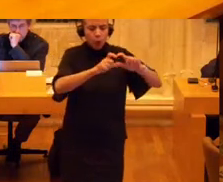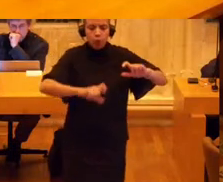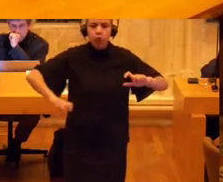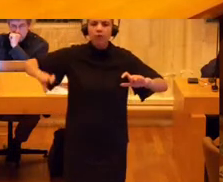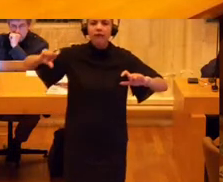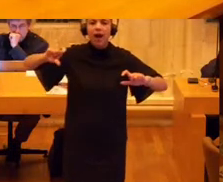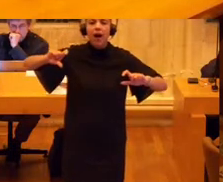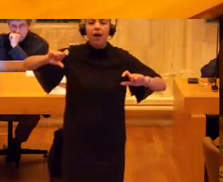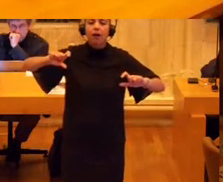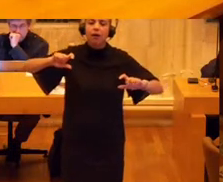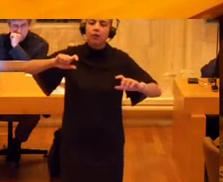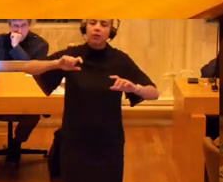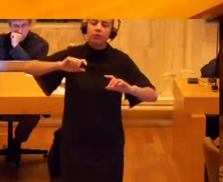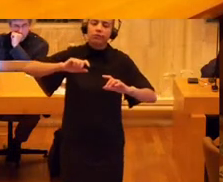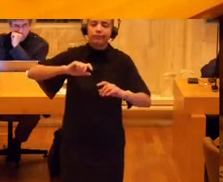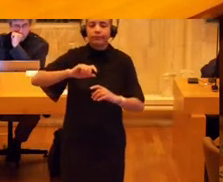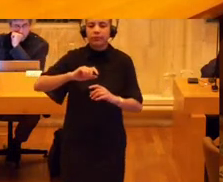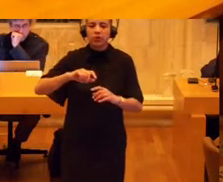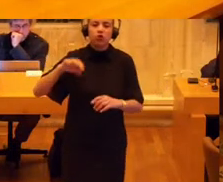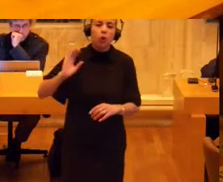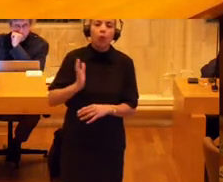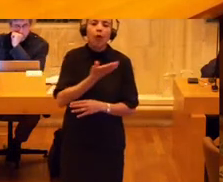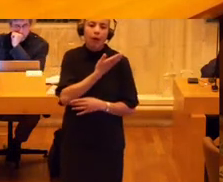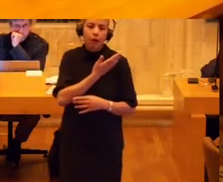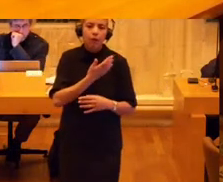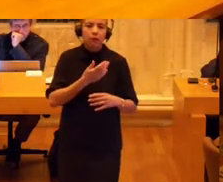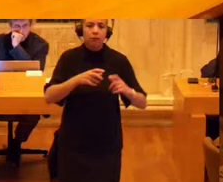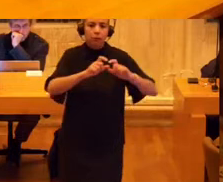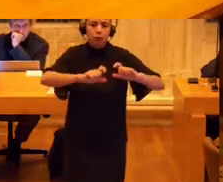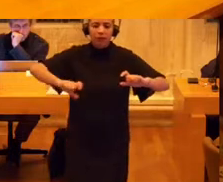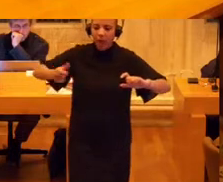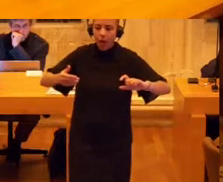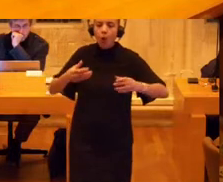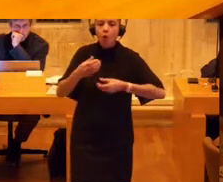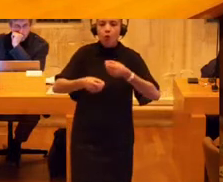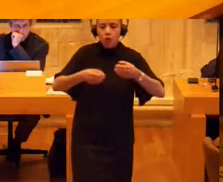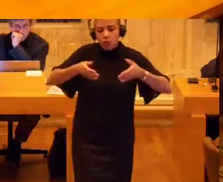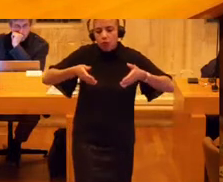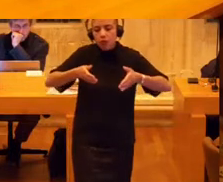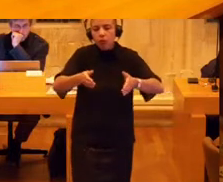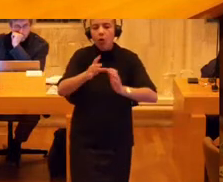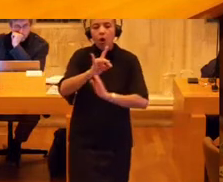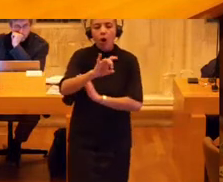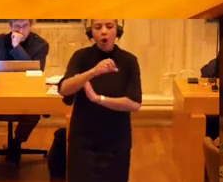Moulin. Je pense par exemple au niveau de l'avenue Henri Chéron avec